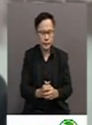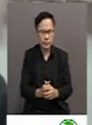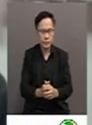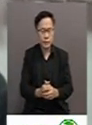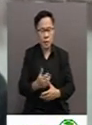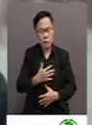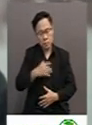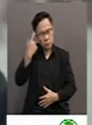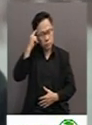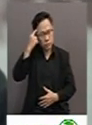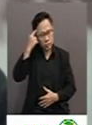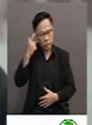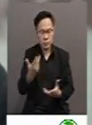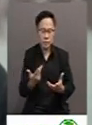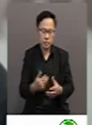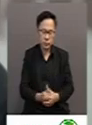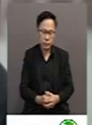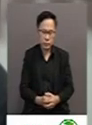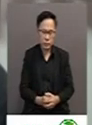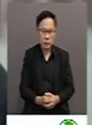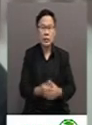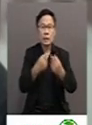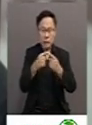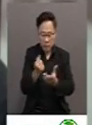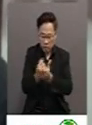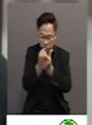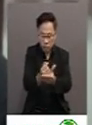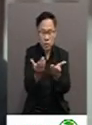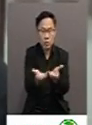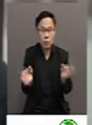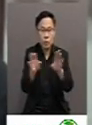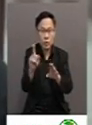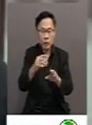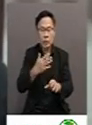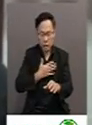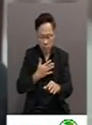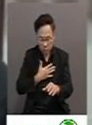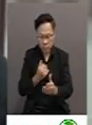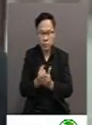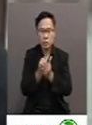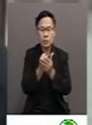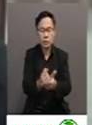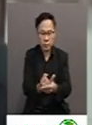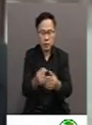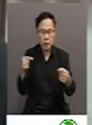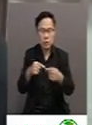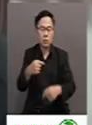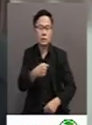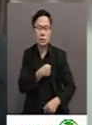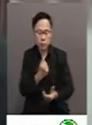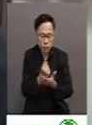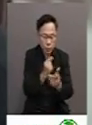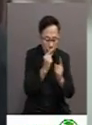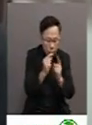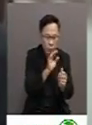ราก็ไม่รู้จะเป็นยังไงแต่ว่าเรื่องช่วยเหลือก็คือหมายว่าเราคงช่วยเหลือเรื่องซัพพอร์ตเรื่องจิตใจเรื่องอะไรต่างๆ